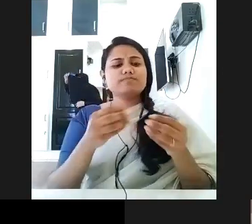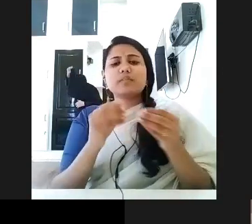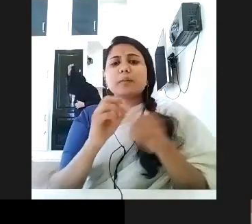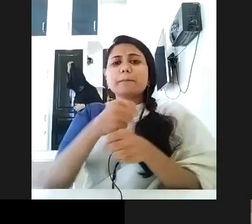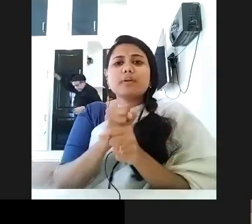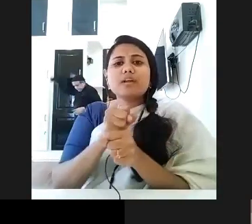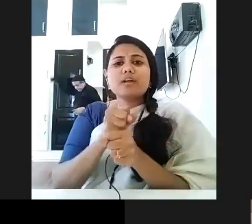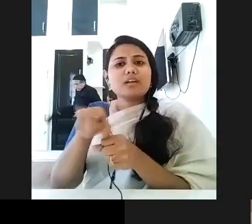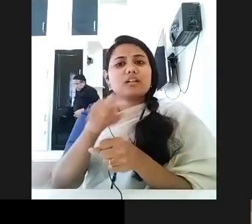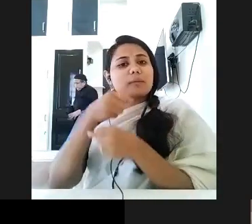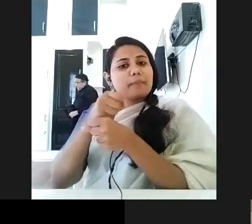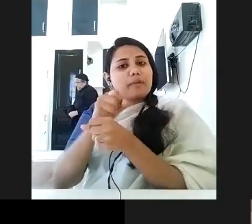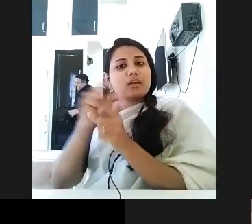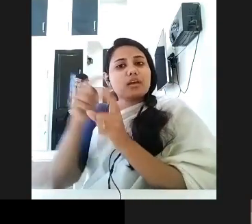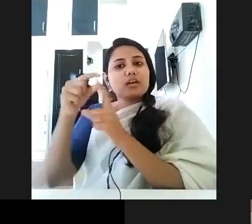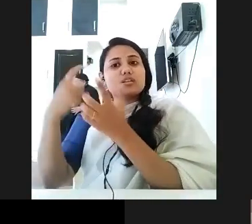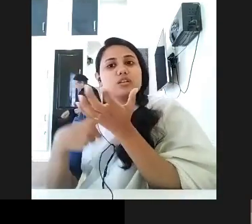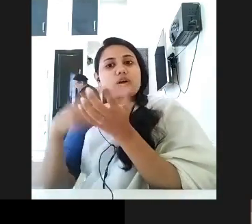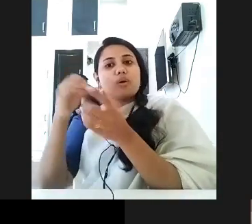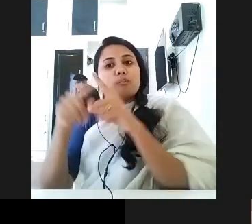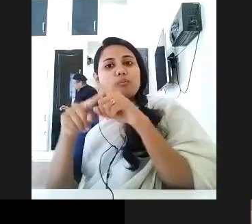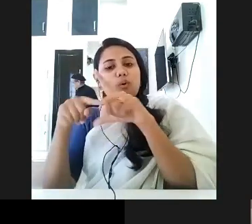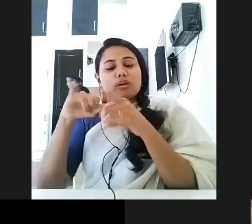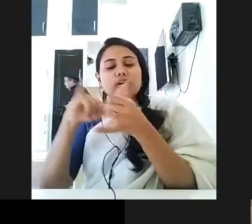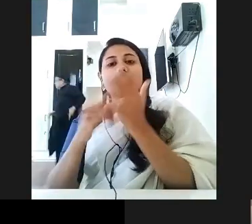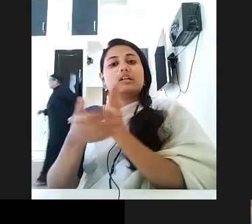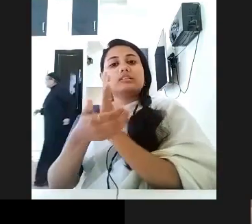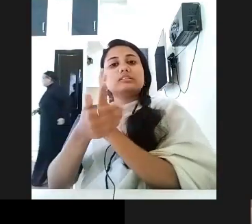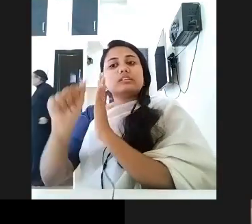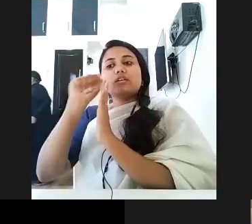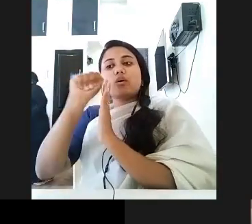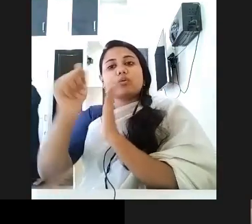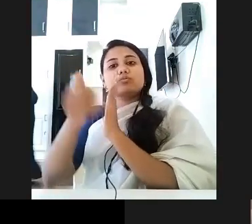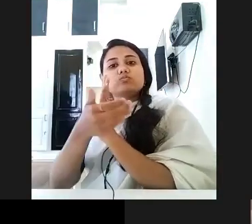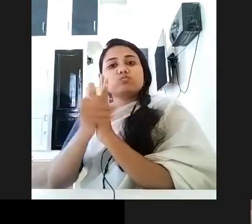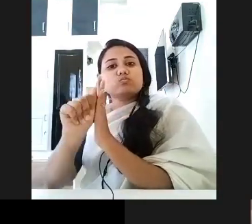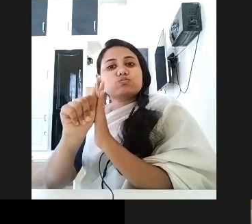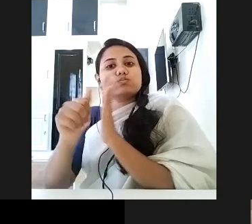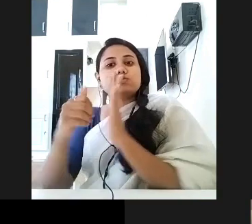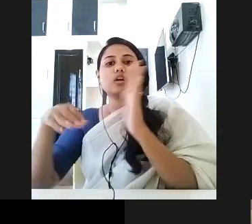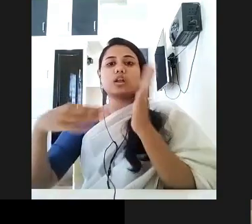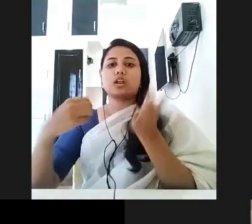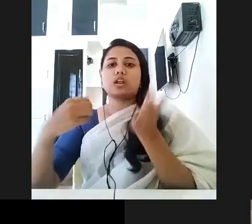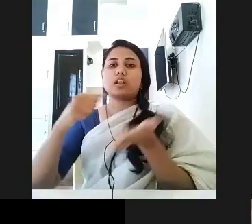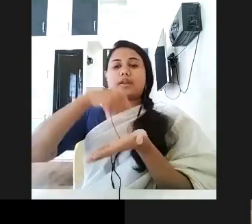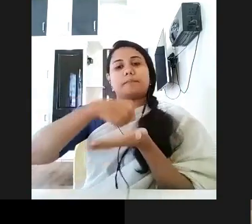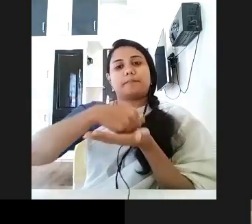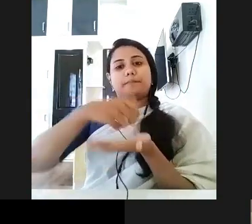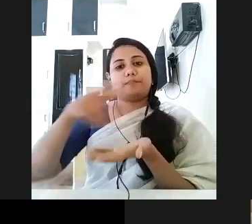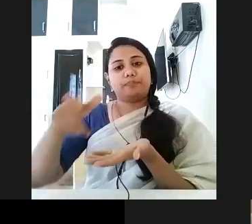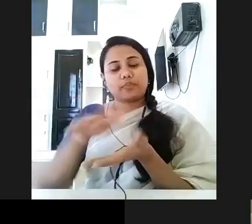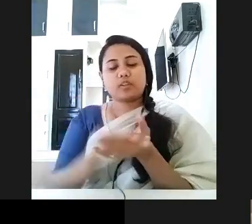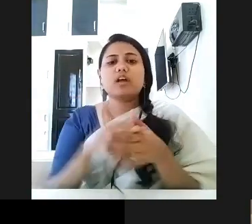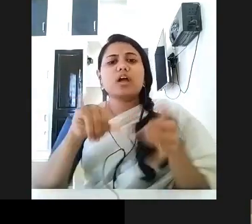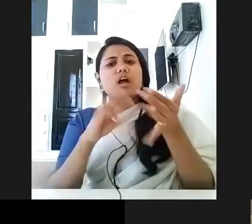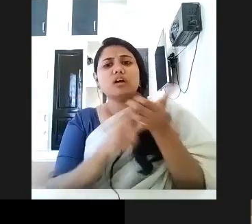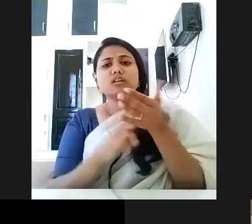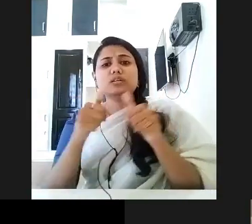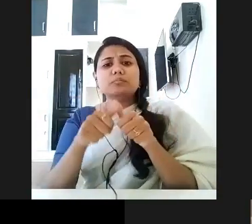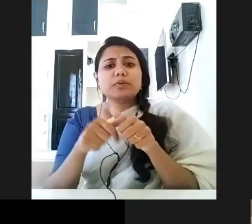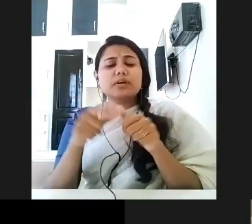അവരുടെ കഴിവുകളും കാര്യങ്ങളും ഉണ്ടാവുന്നത്. സോ അതുകൊണ്ടാണ് ഈ SMAയുടെ ജനറ്റിക് റിപ്പോർട്ട് ഉള്ള സമയത്ത് നമ്മൾ എല്ലാവരും